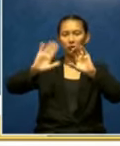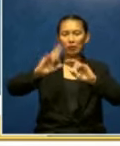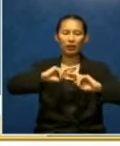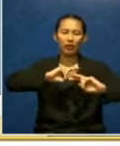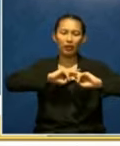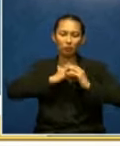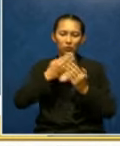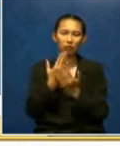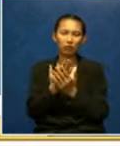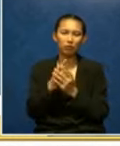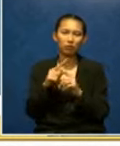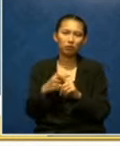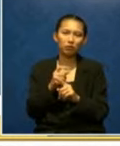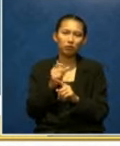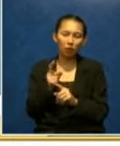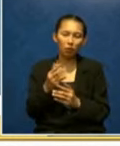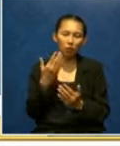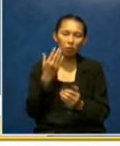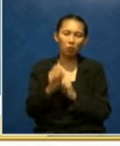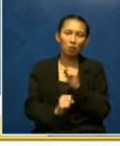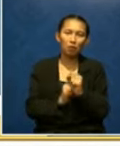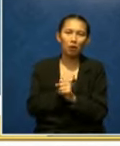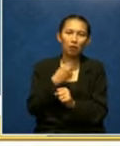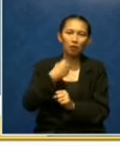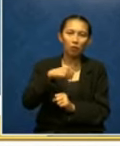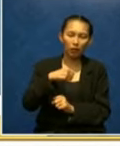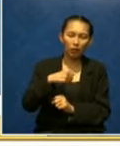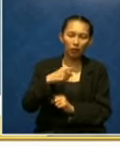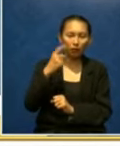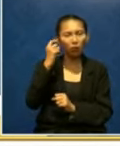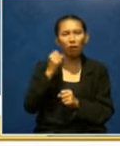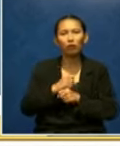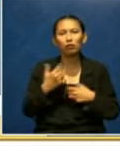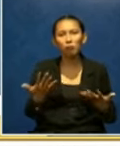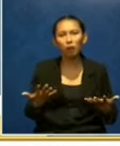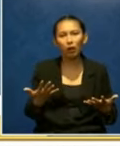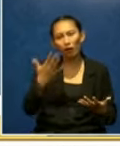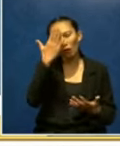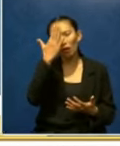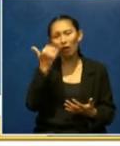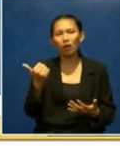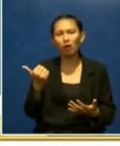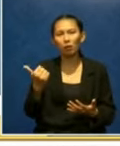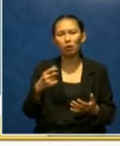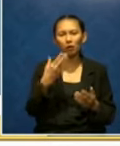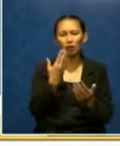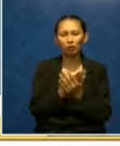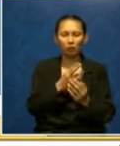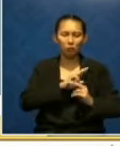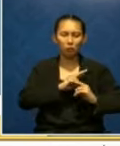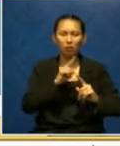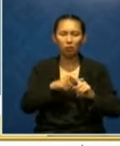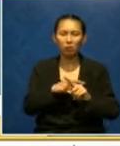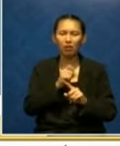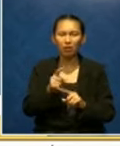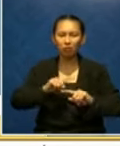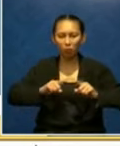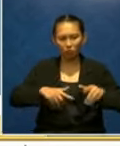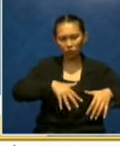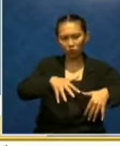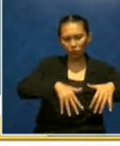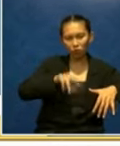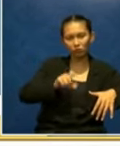เช่ายาวนานกว่า 10ปีแล้วเหตุใดจึงทำแบบนั้นเหตุใดจึงปล่อยให้เอกชนเช่าแทนที่จะให้พี่น้องประชาชน